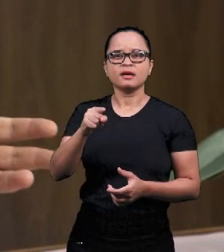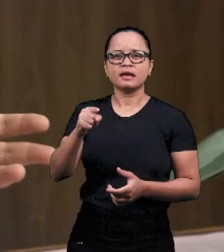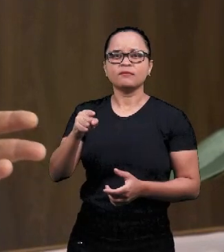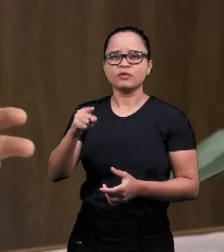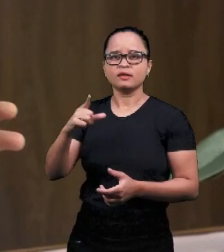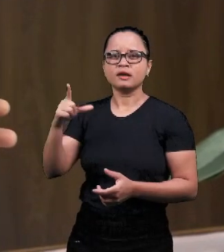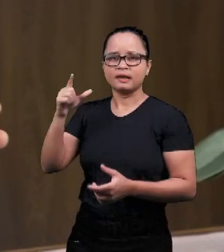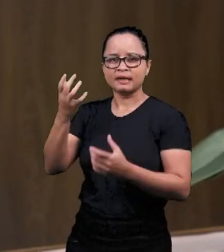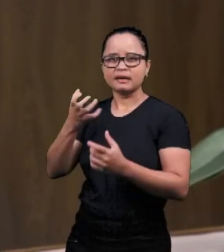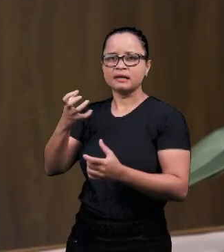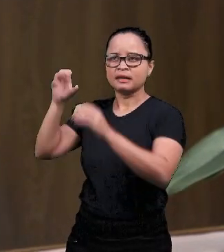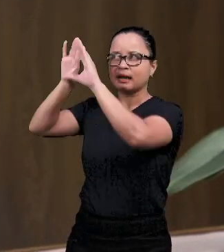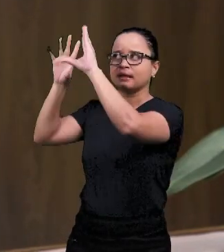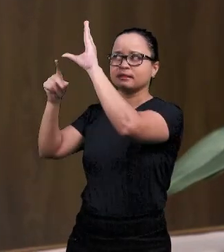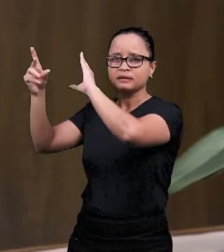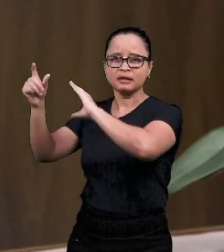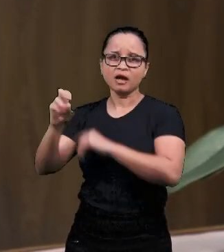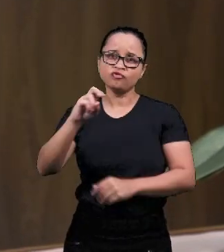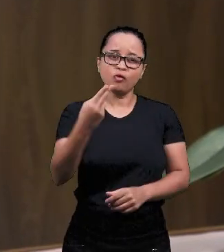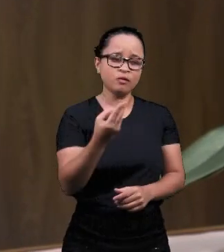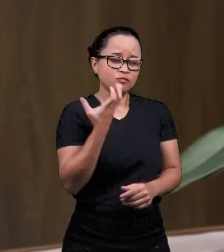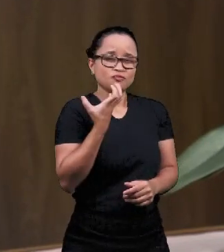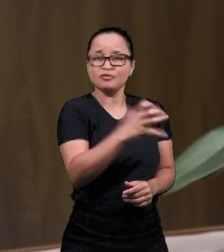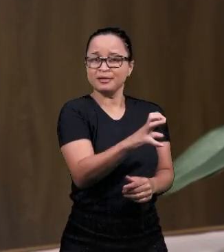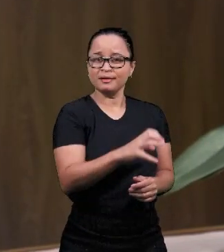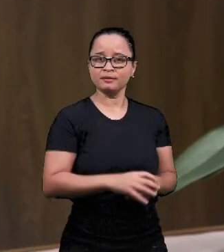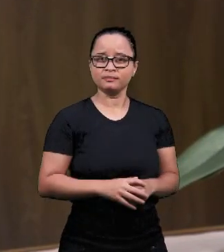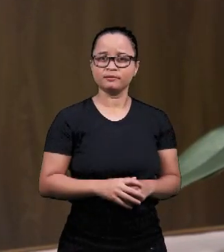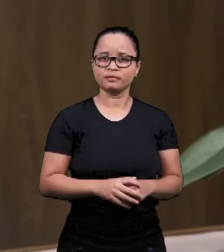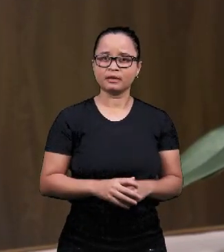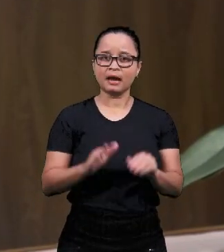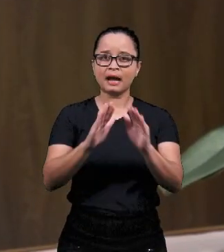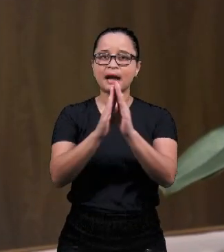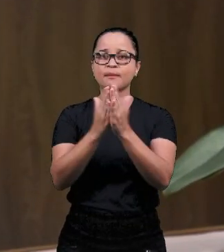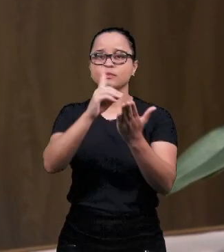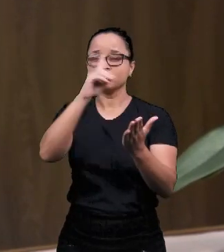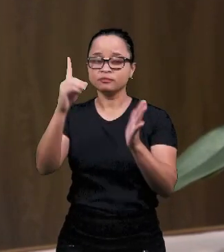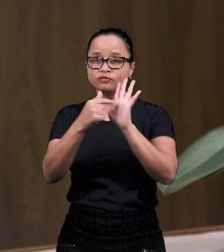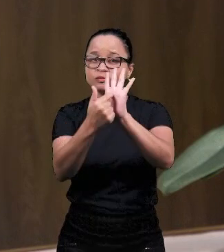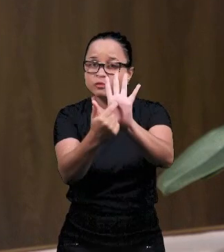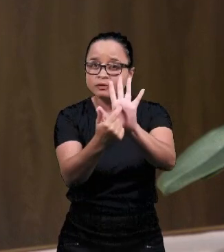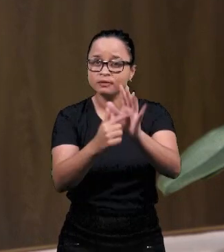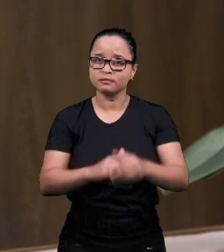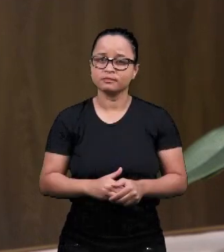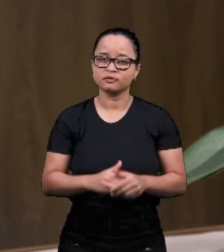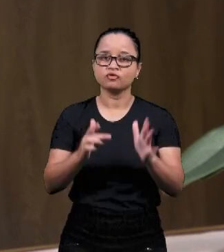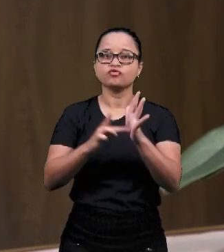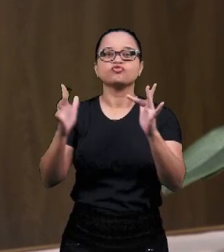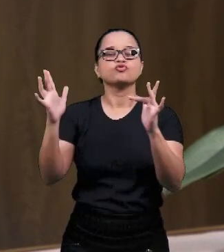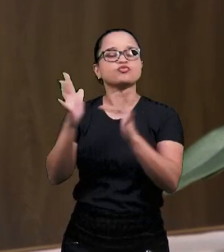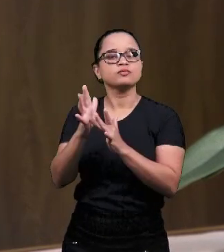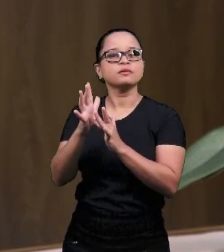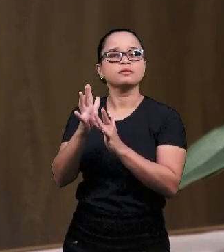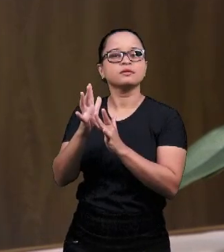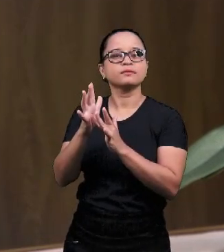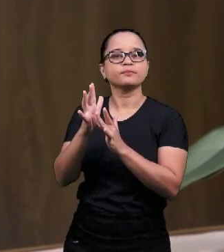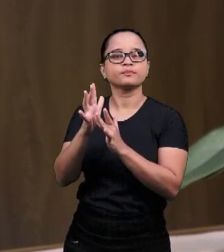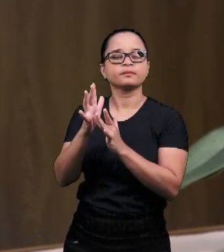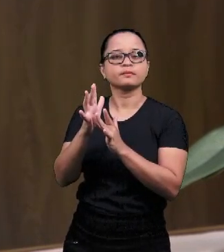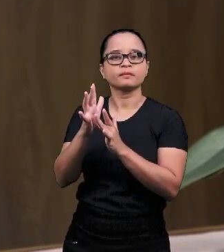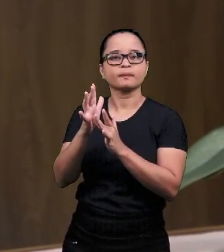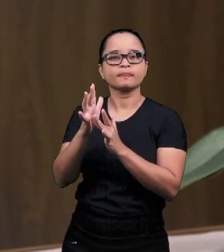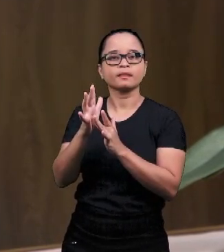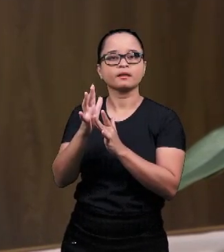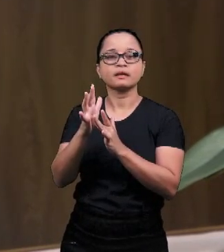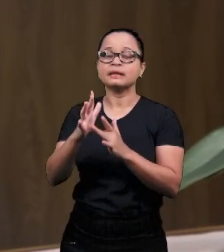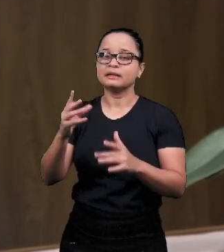сказать, или у тебя есть Царствие Божие, или его нет у тебя. Это то, что Библия говорит. Мы следуем тому, что Слово говорит.